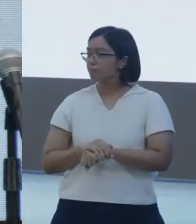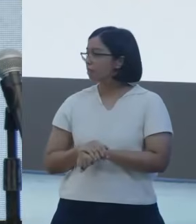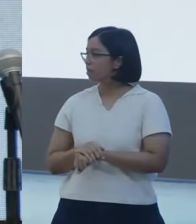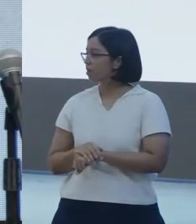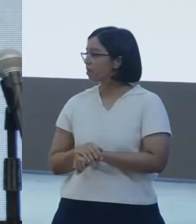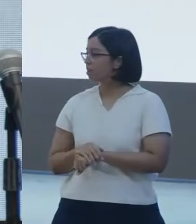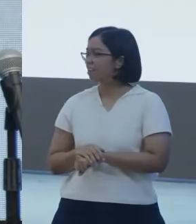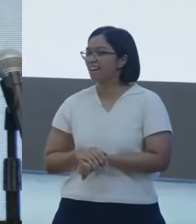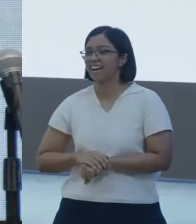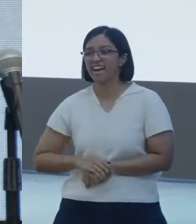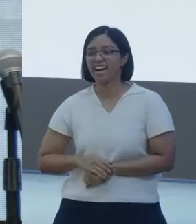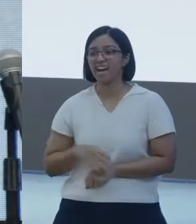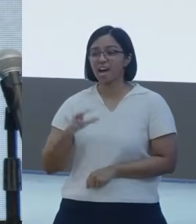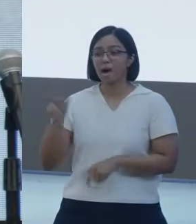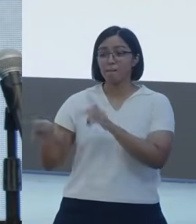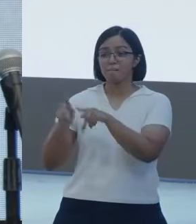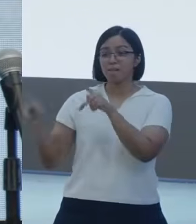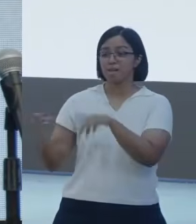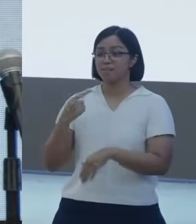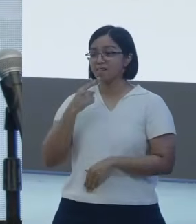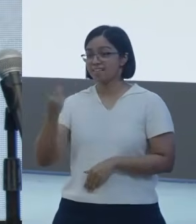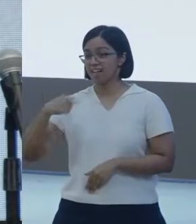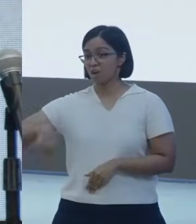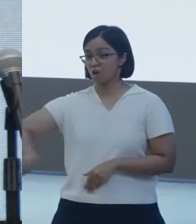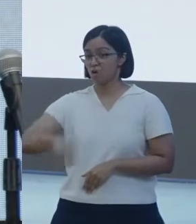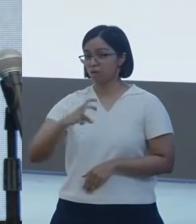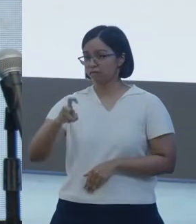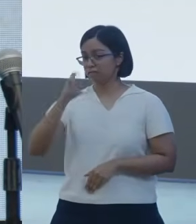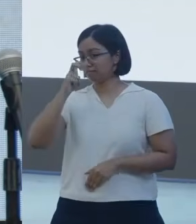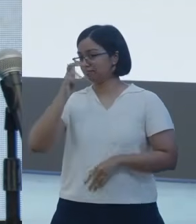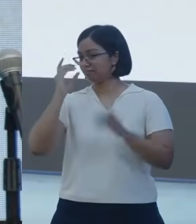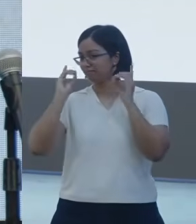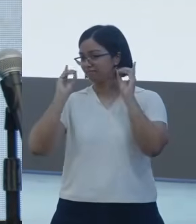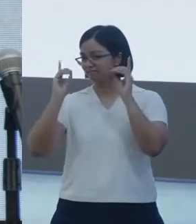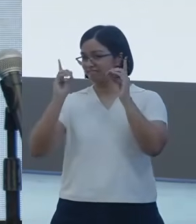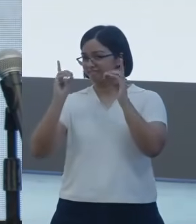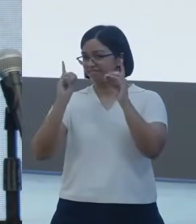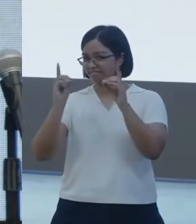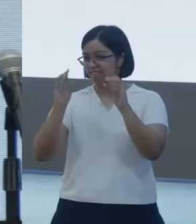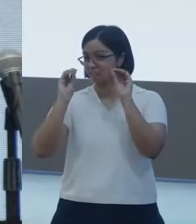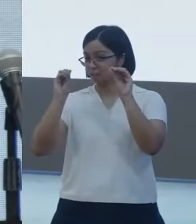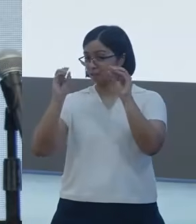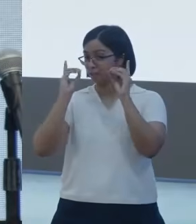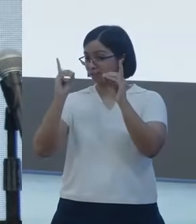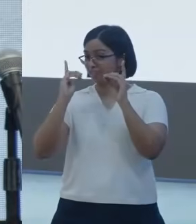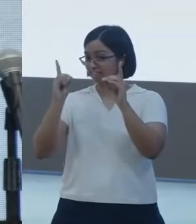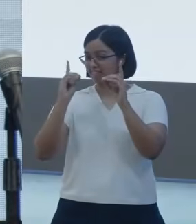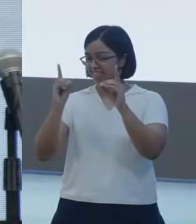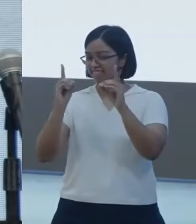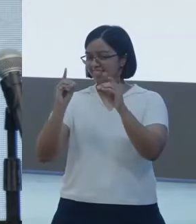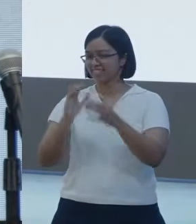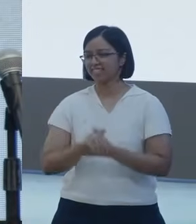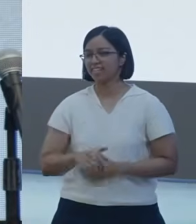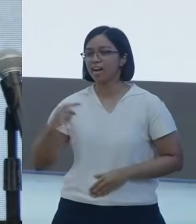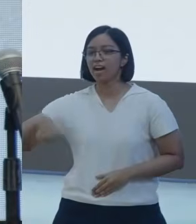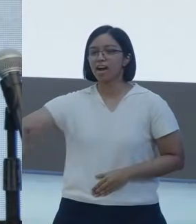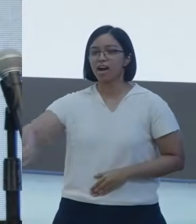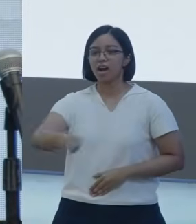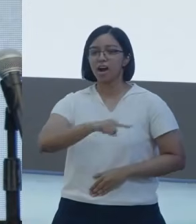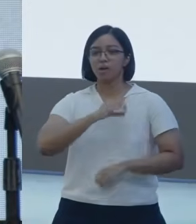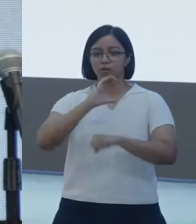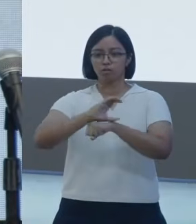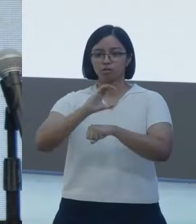ma-stricto daw tayo sa doktrina. No? Ang ating pong church ay nagtuturo ng